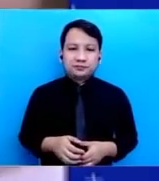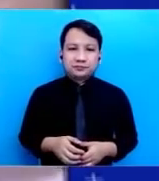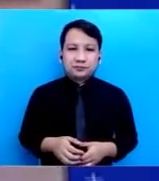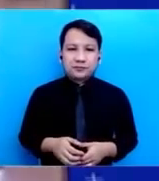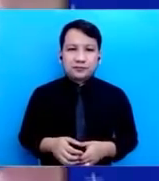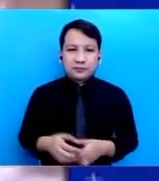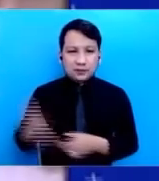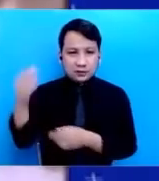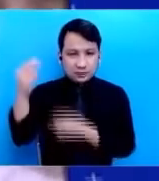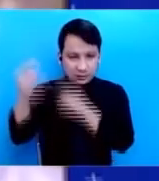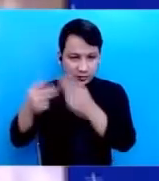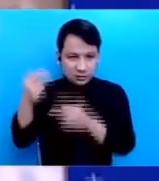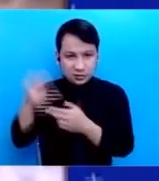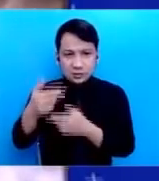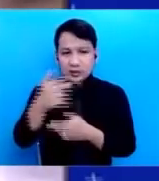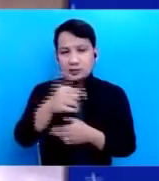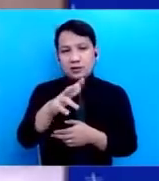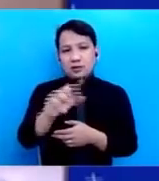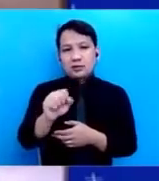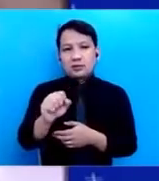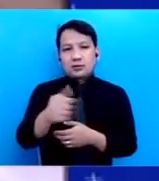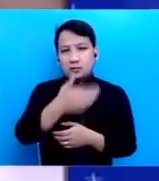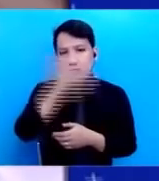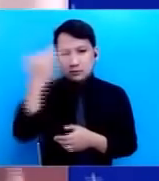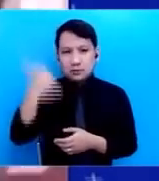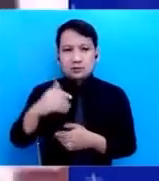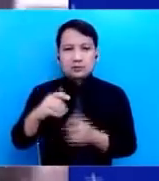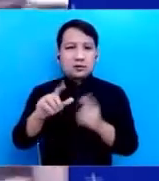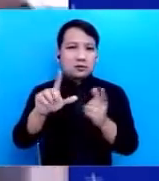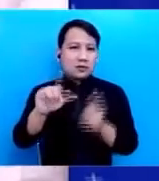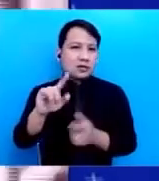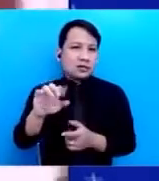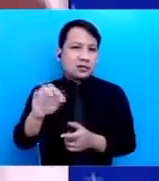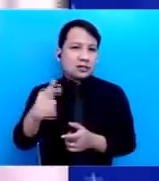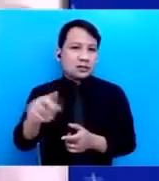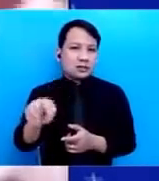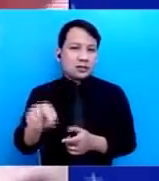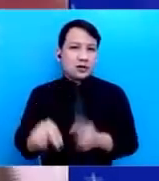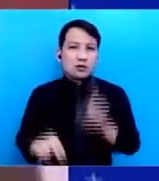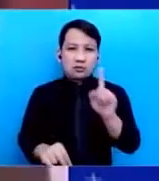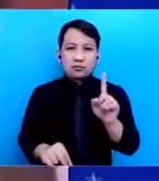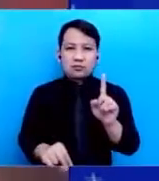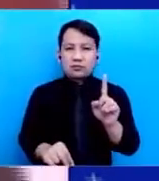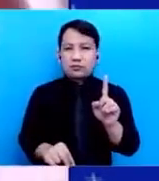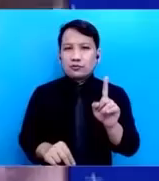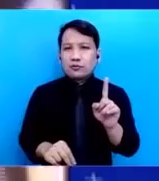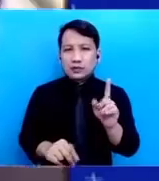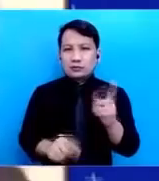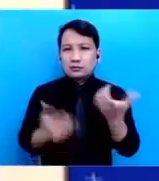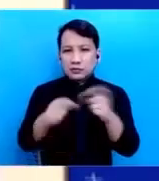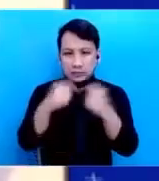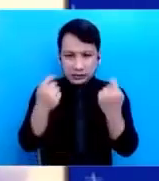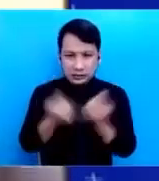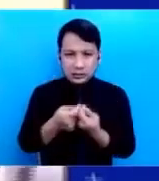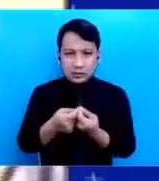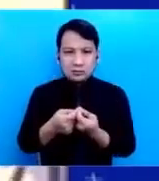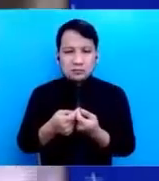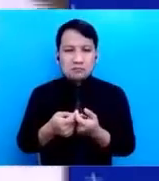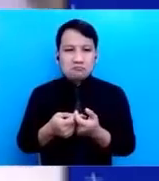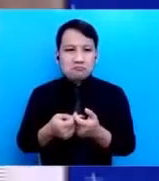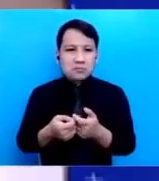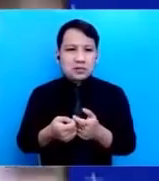Historic Grand Slam and unforgettable legends. One legendary franchise. Alaska